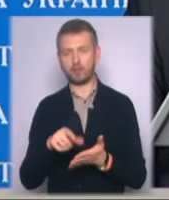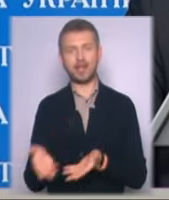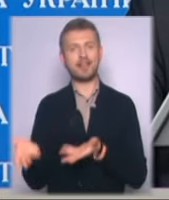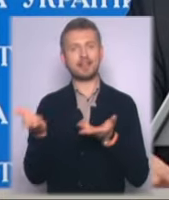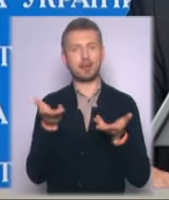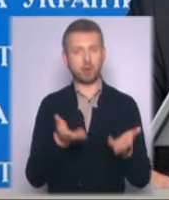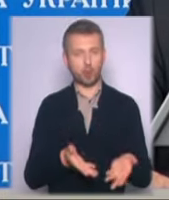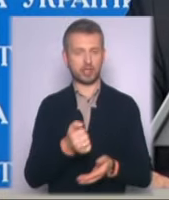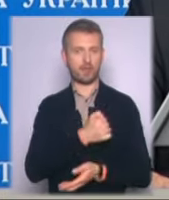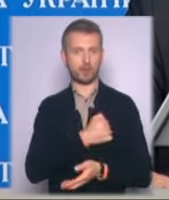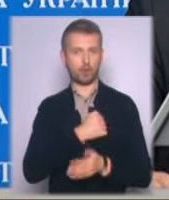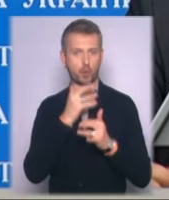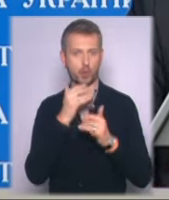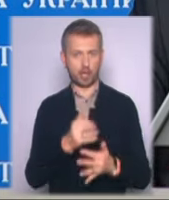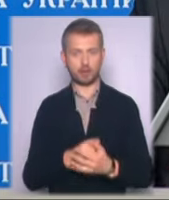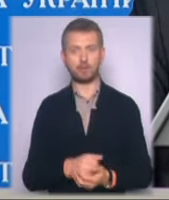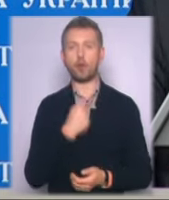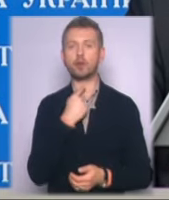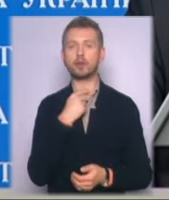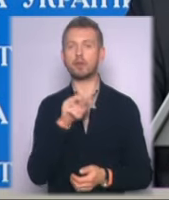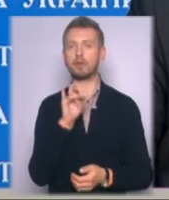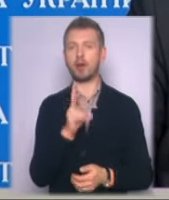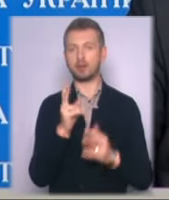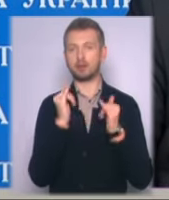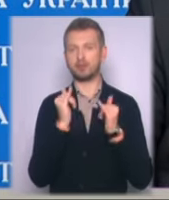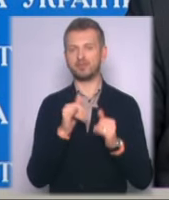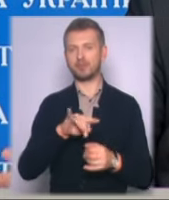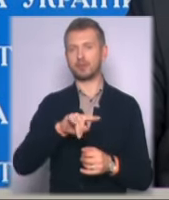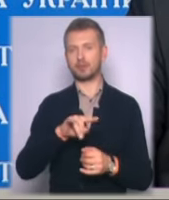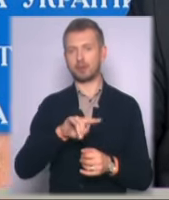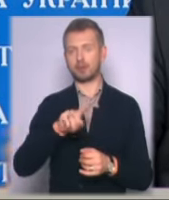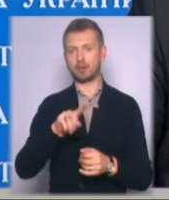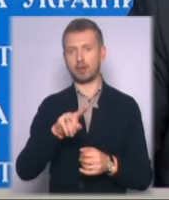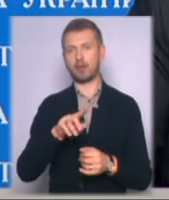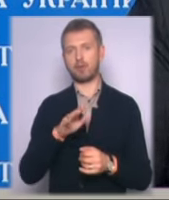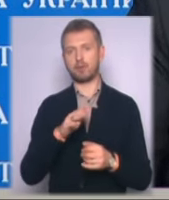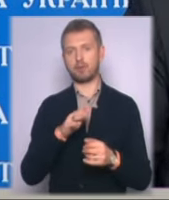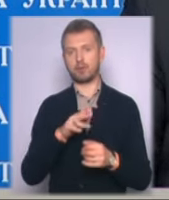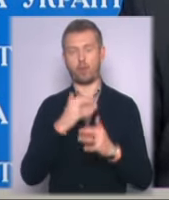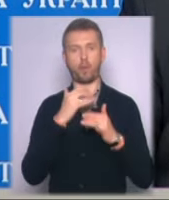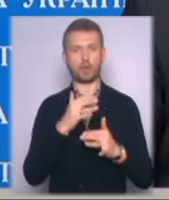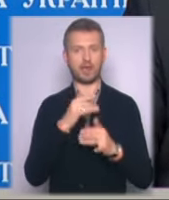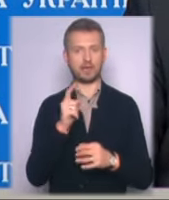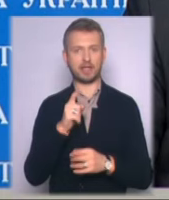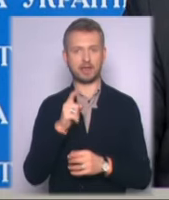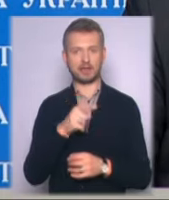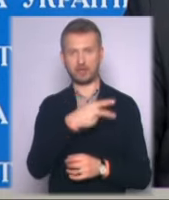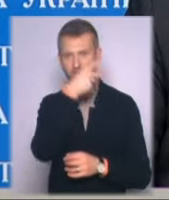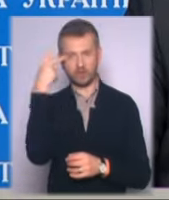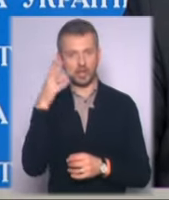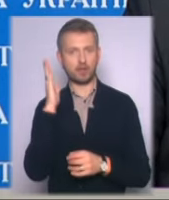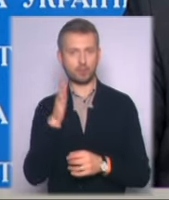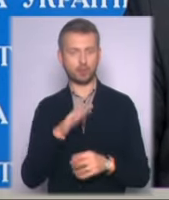оркестрів. Зокрема, Голосіївський парк перетворюється на годину в парк Литви, власне, оркестр з Литви буде виконувати